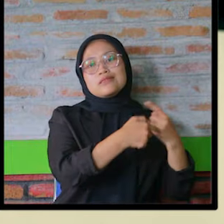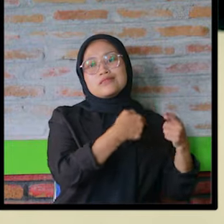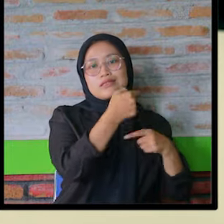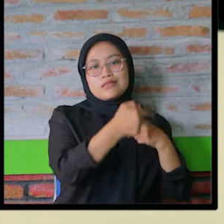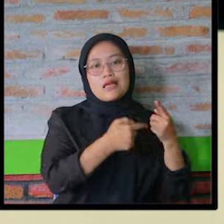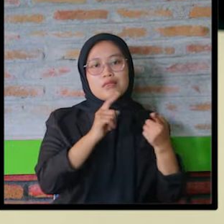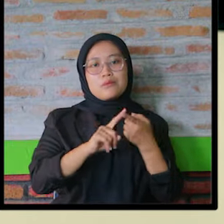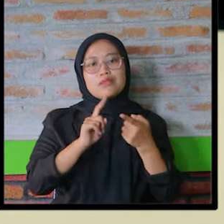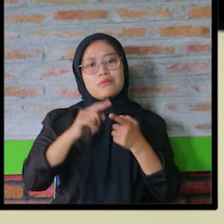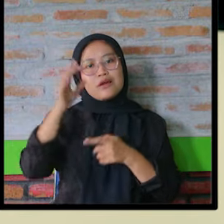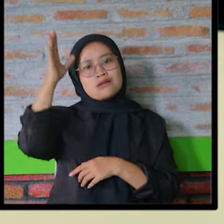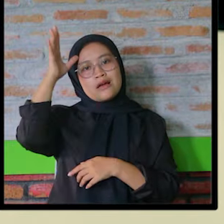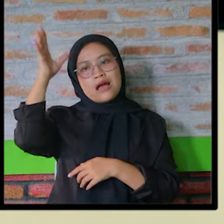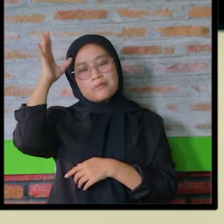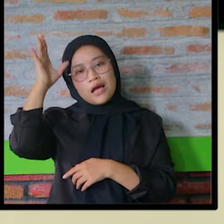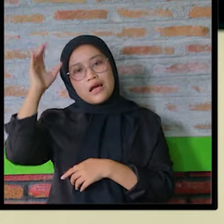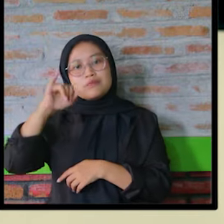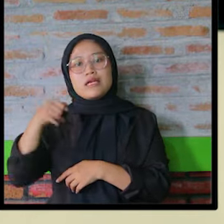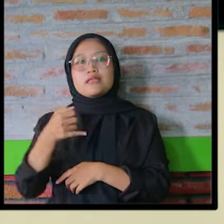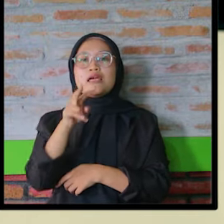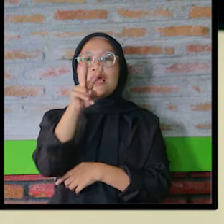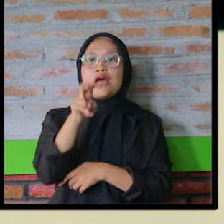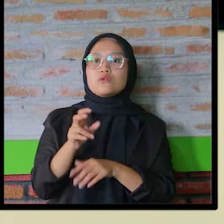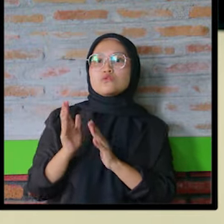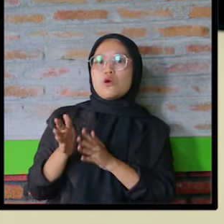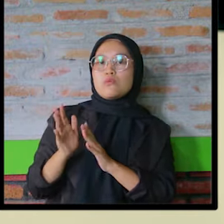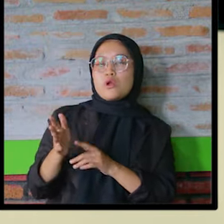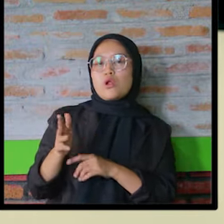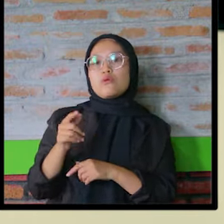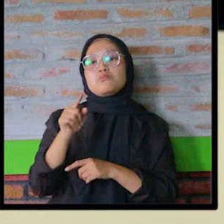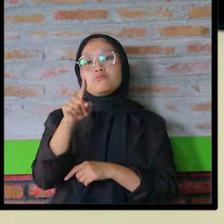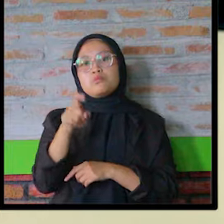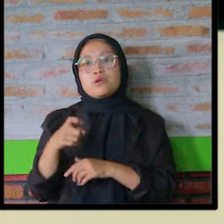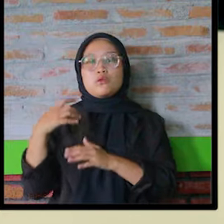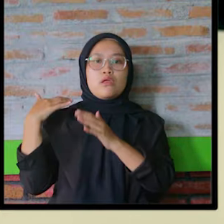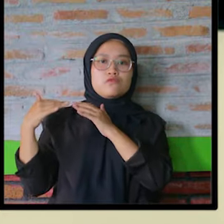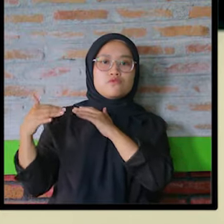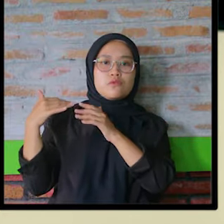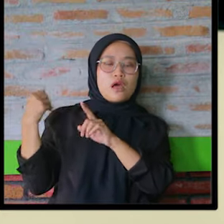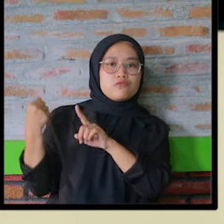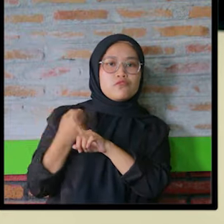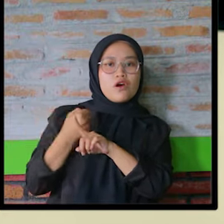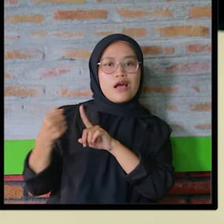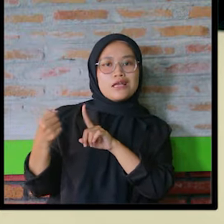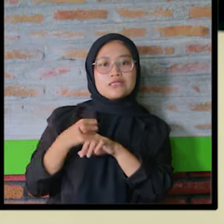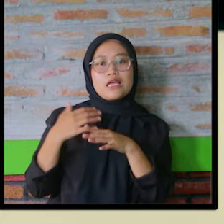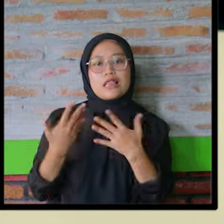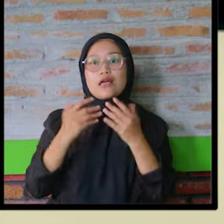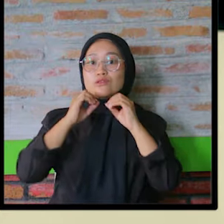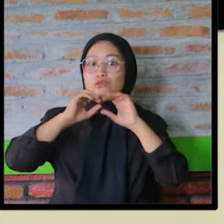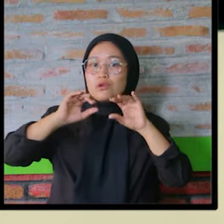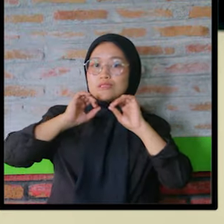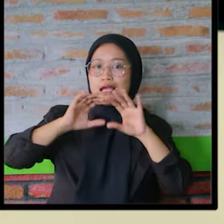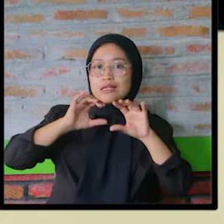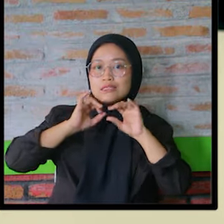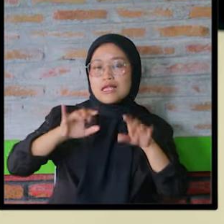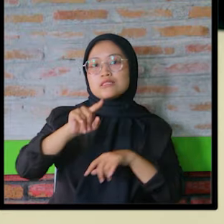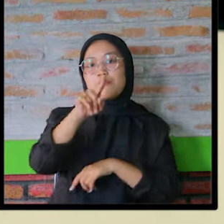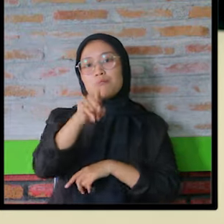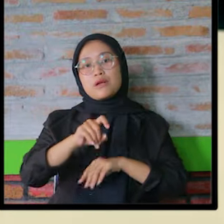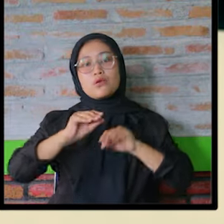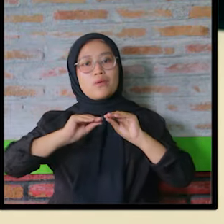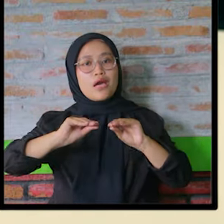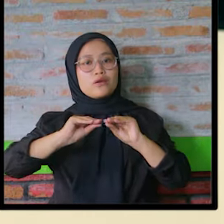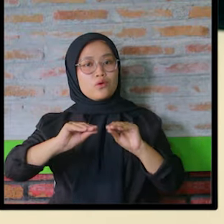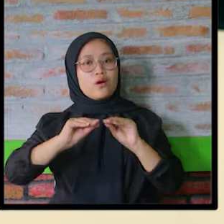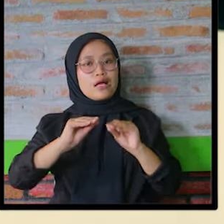ngobrol nih n perlu advokasi SOS sosialisasi edukasi perlu